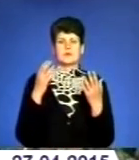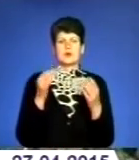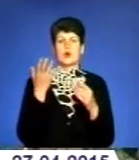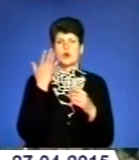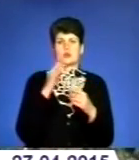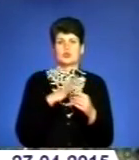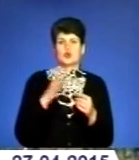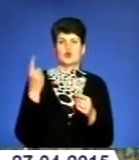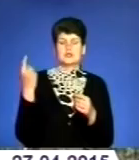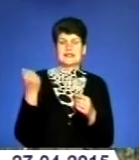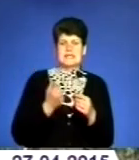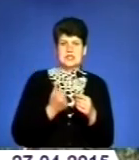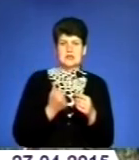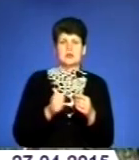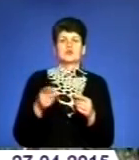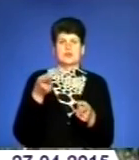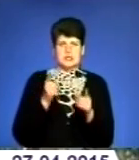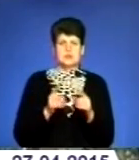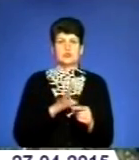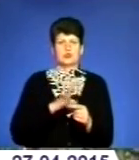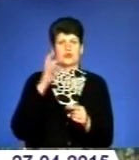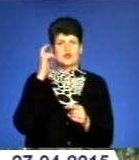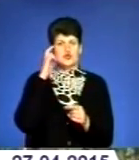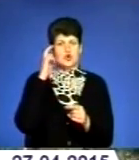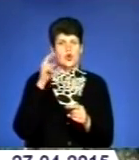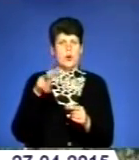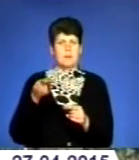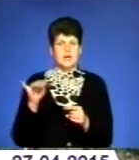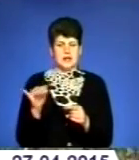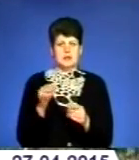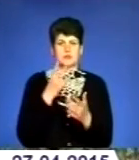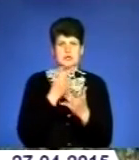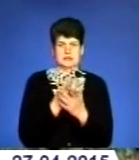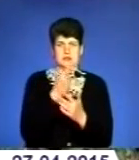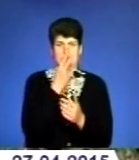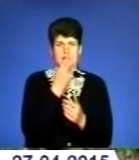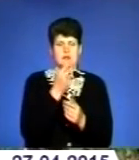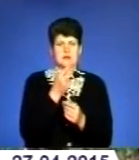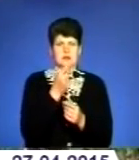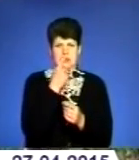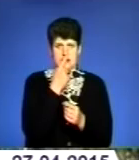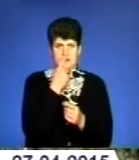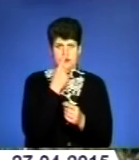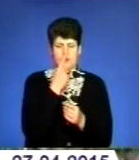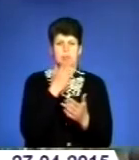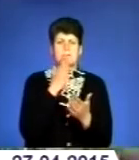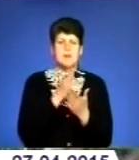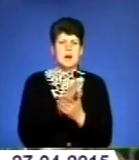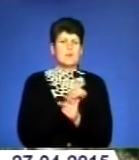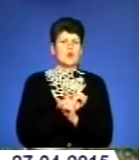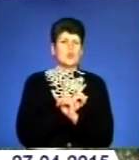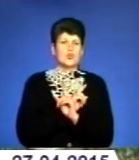про те що відбулося насправді в Чорнобилі відкрилася зовсім недавно ми маємо унікальну